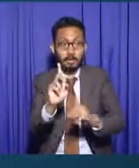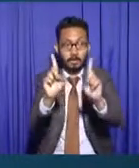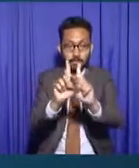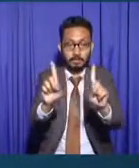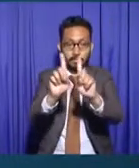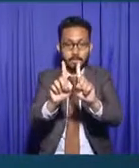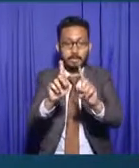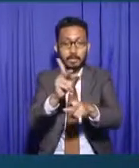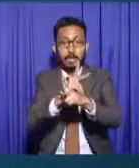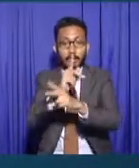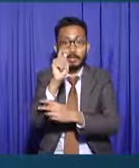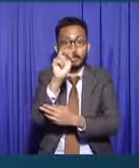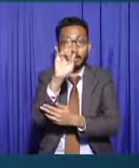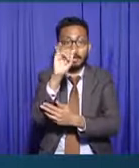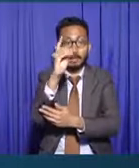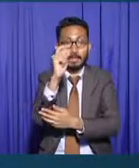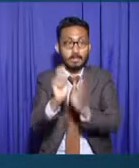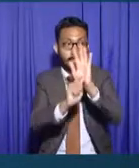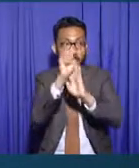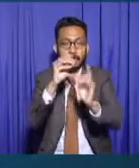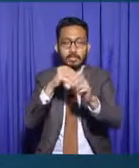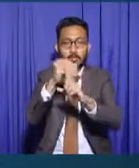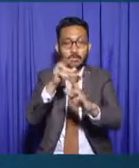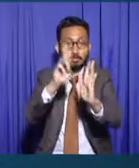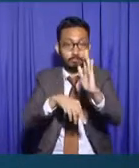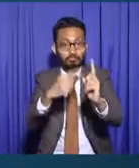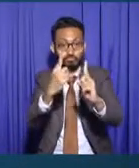trait tinggi atau rendah